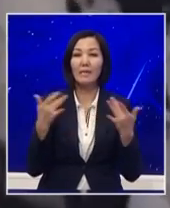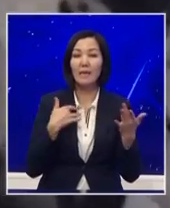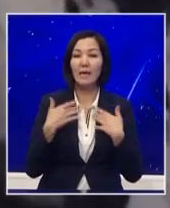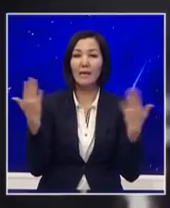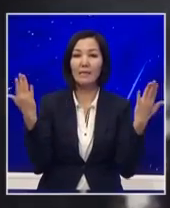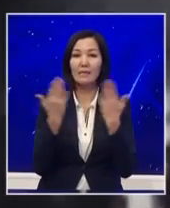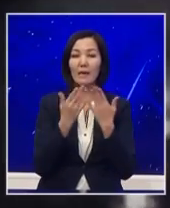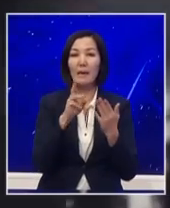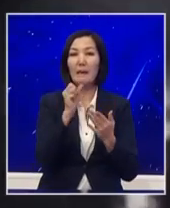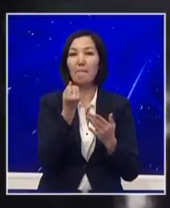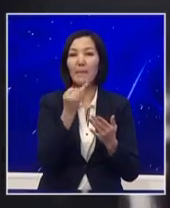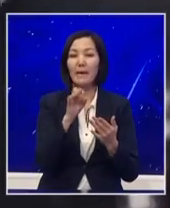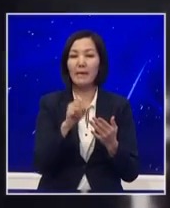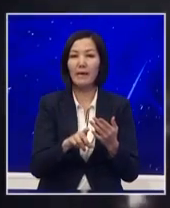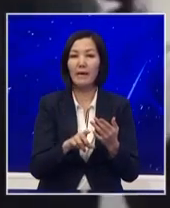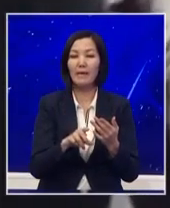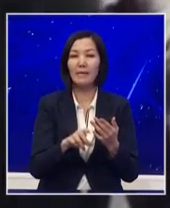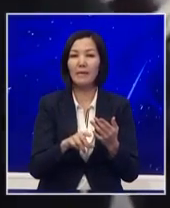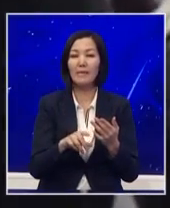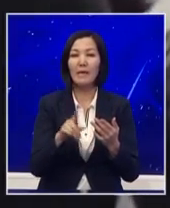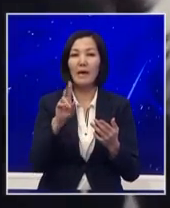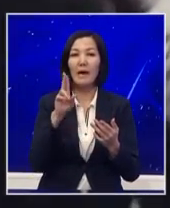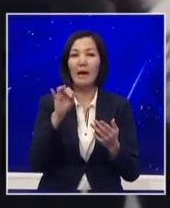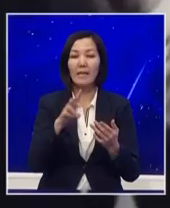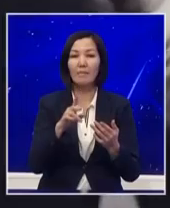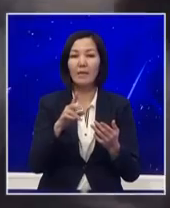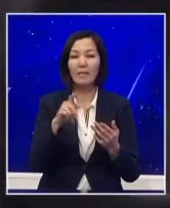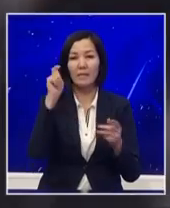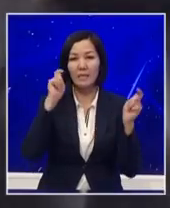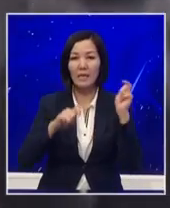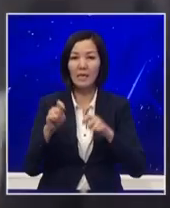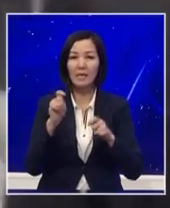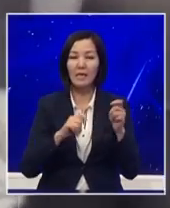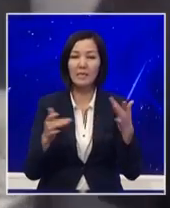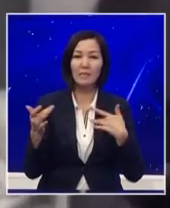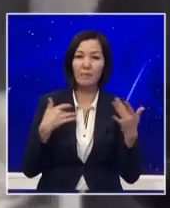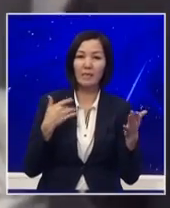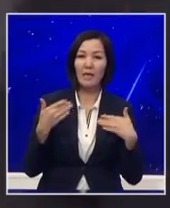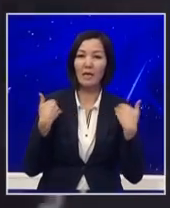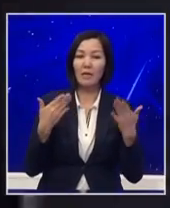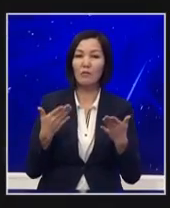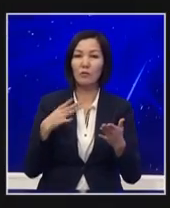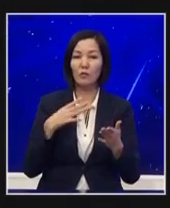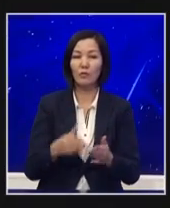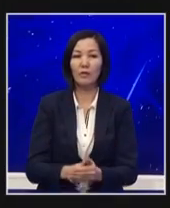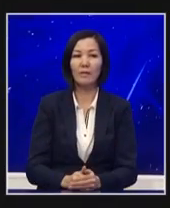Мұқановтың Майрасы, Ақын трагедиясы, Қан мен тер спектакльдері сынды бірнеше қойылым қойылды.